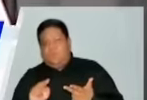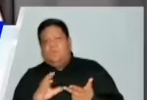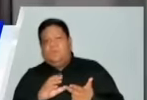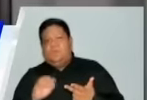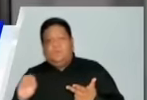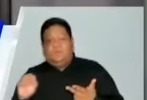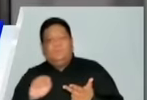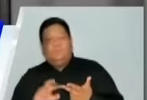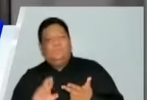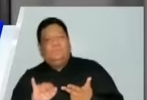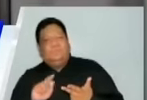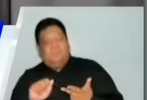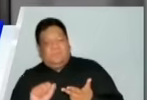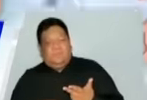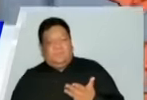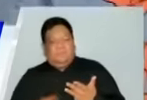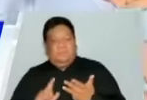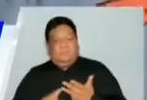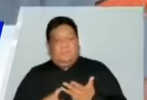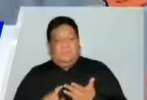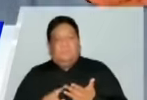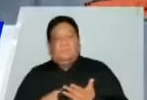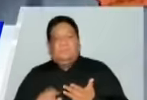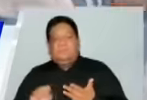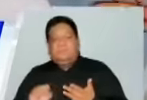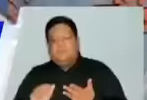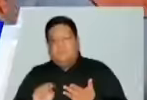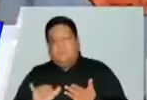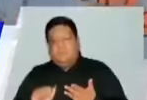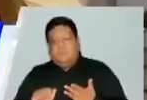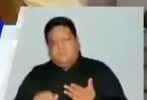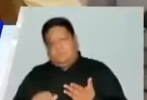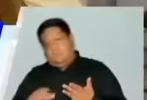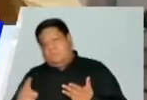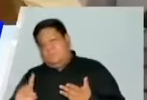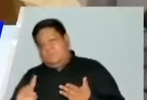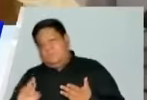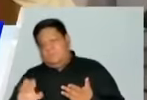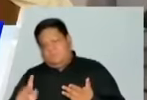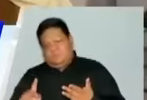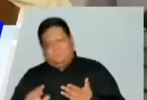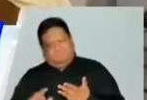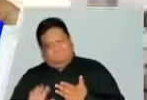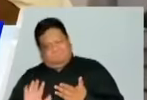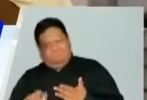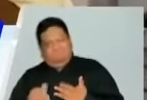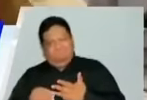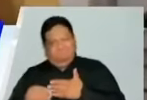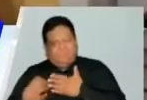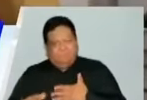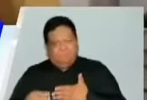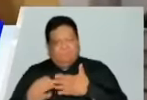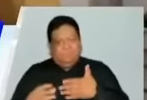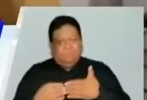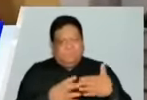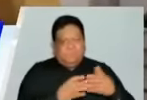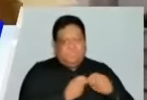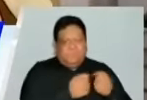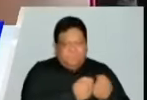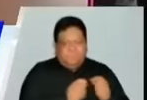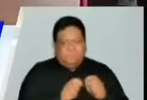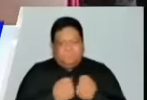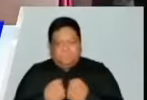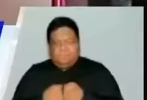C, Sanya Lopez at Derek Monasterio. Kanya-kanyang taguan ng araw sila ng